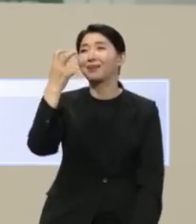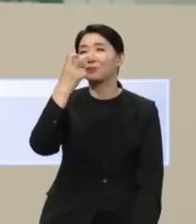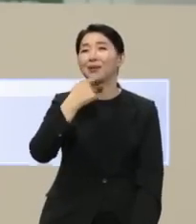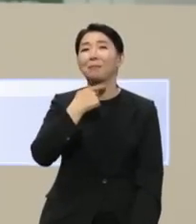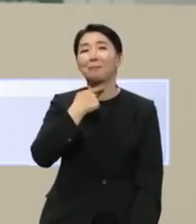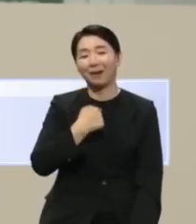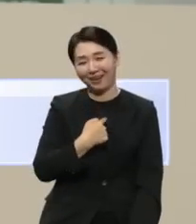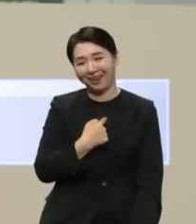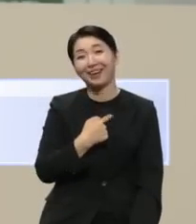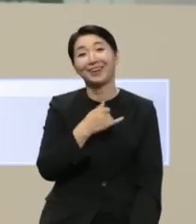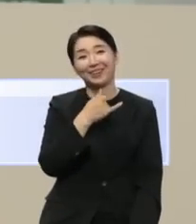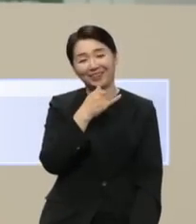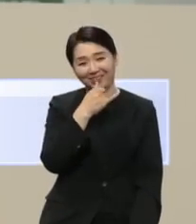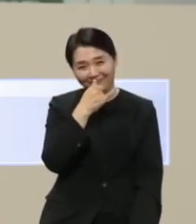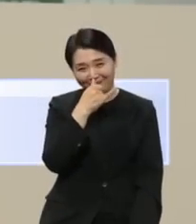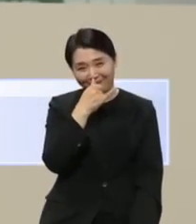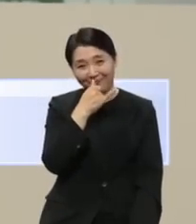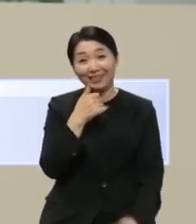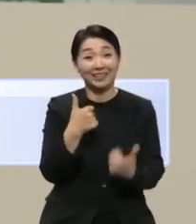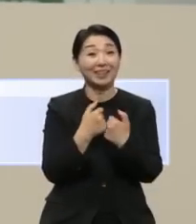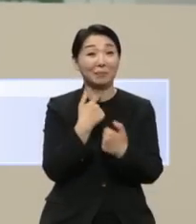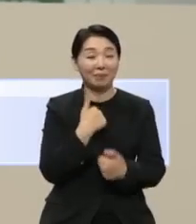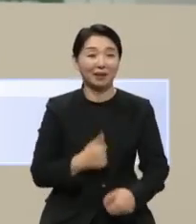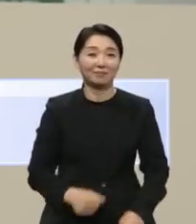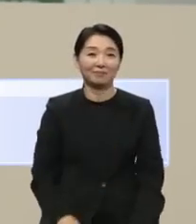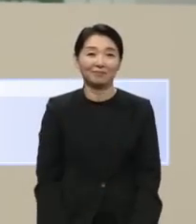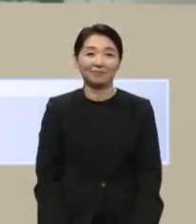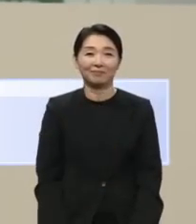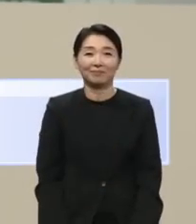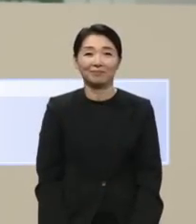사건은 한번 상담을 해본 적이 있어요